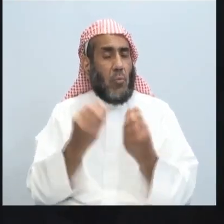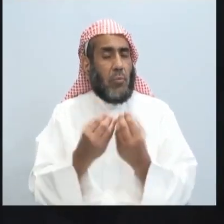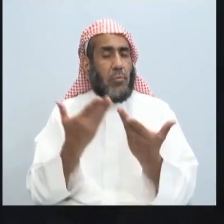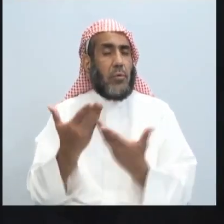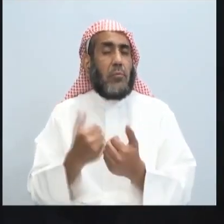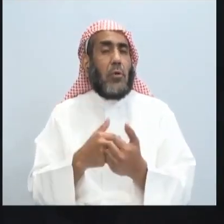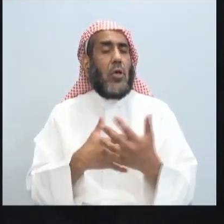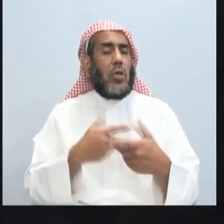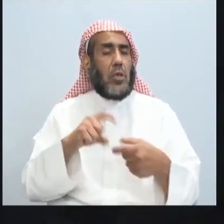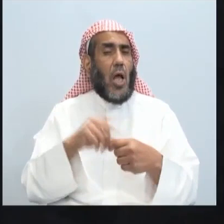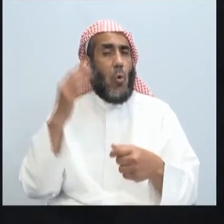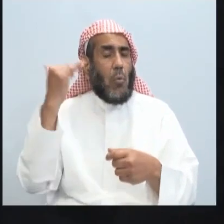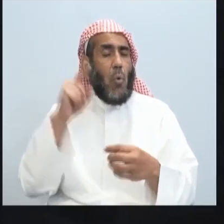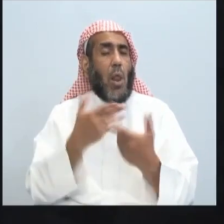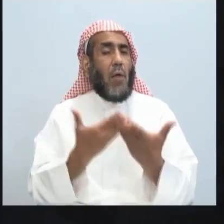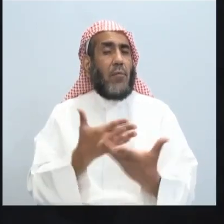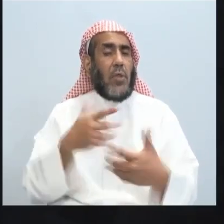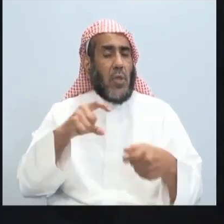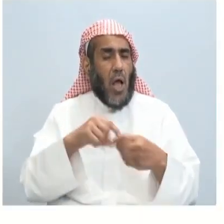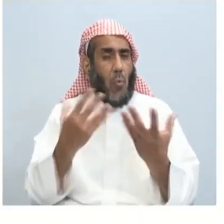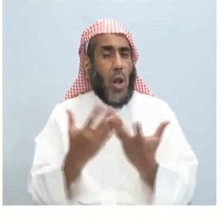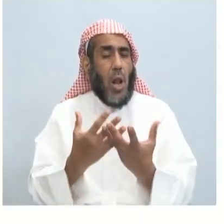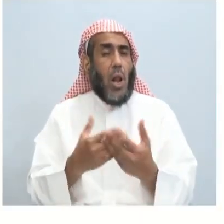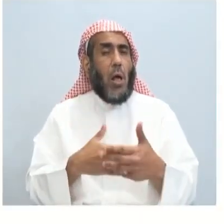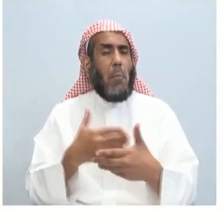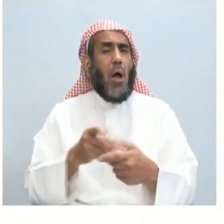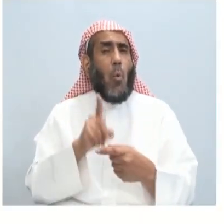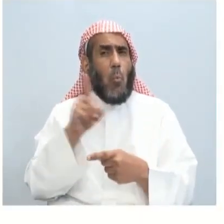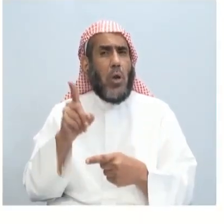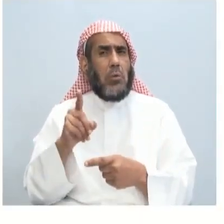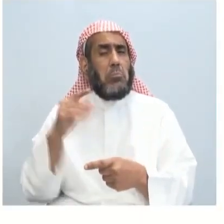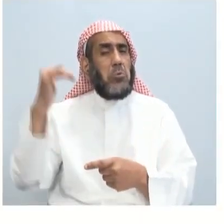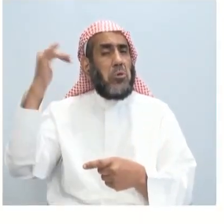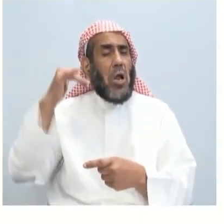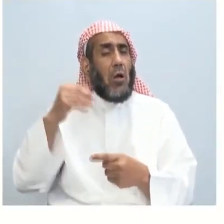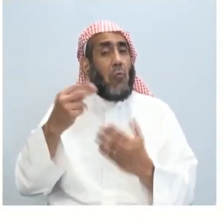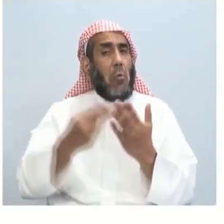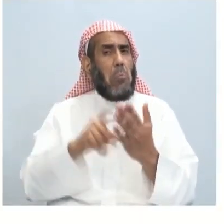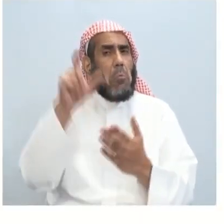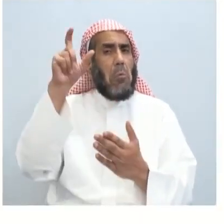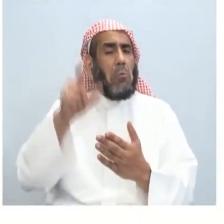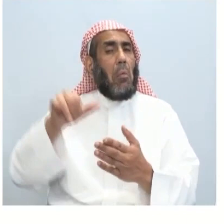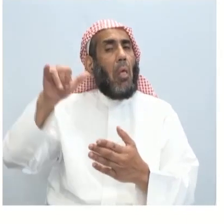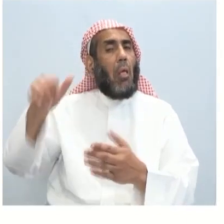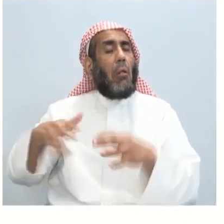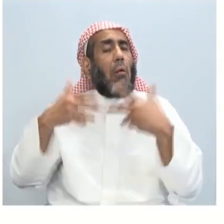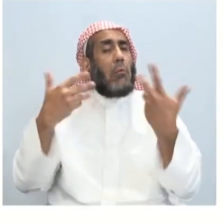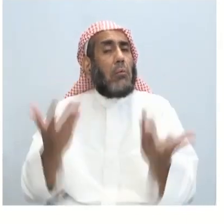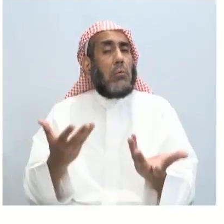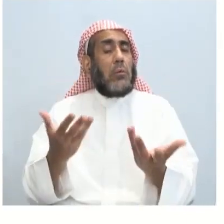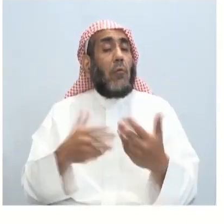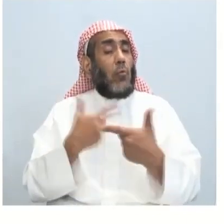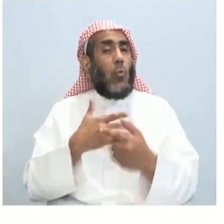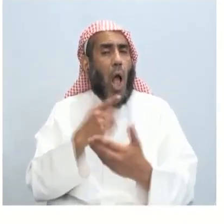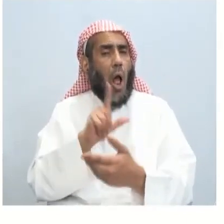او تتعاون انت وزميلتك كيف تتعامل مع من شكك في علم او مؤلفات احد علمائنا